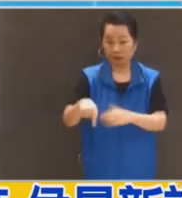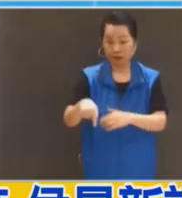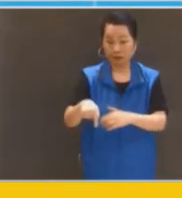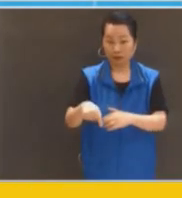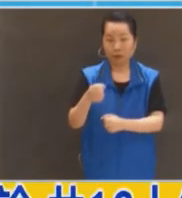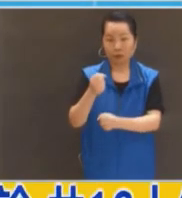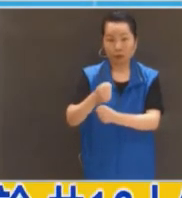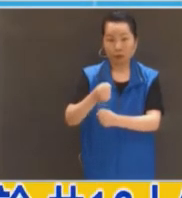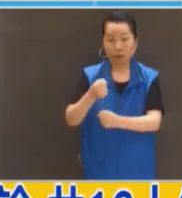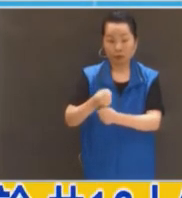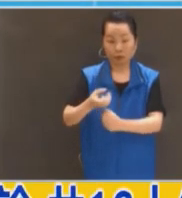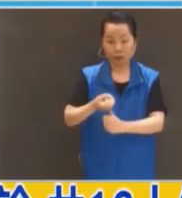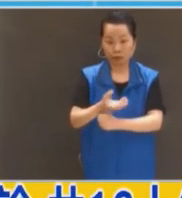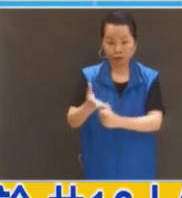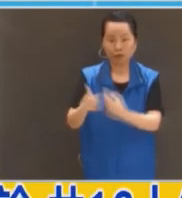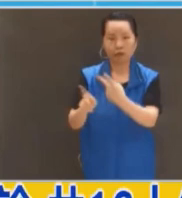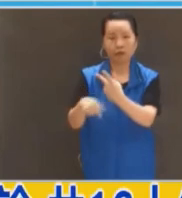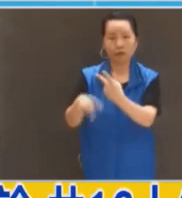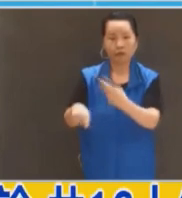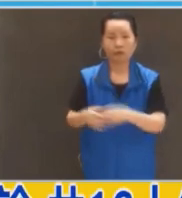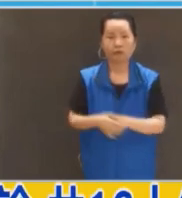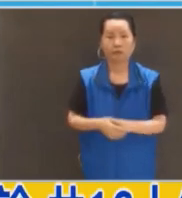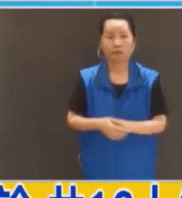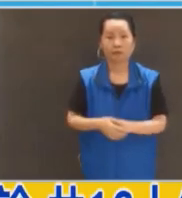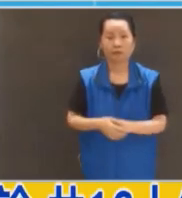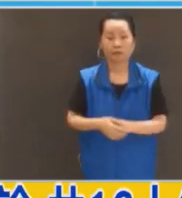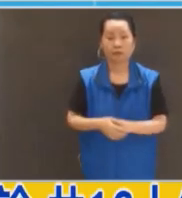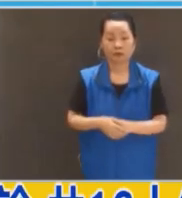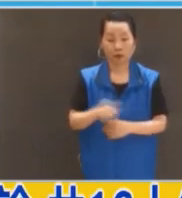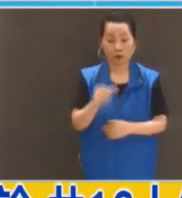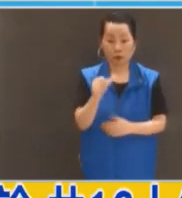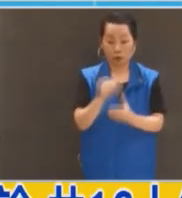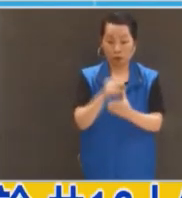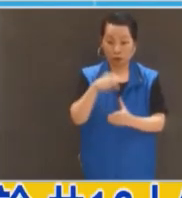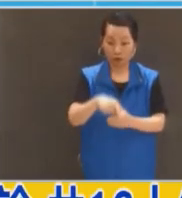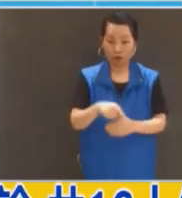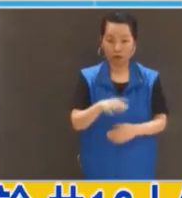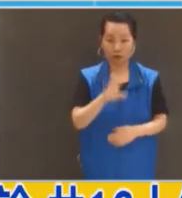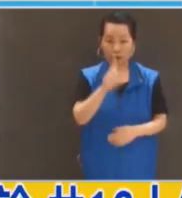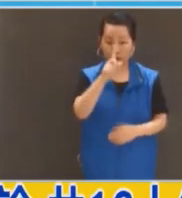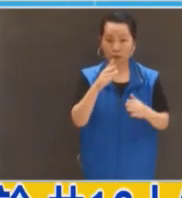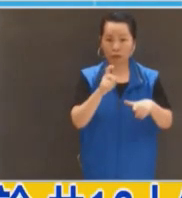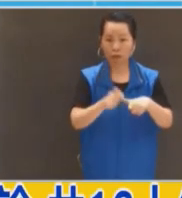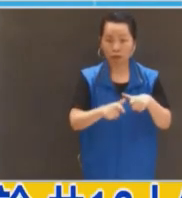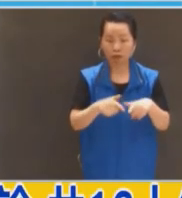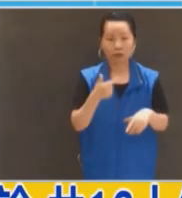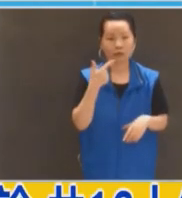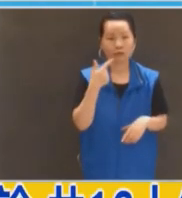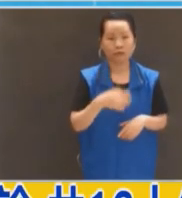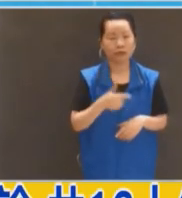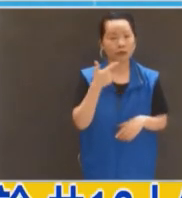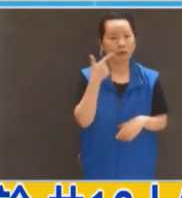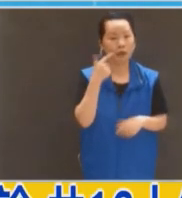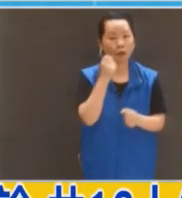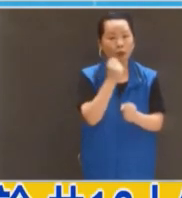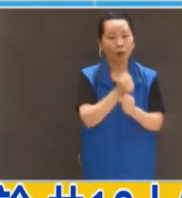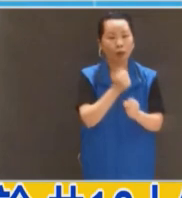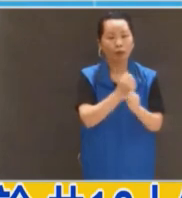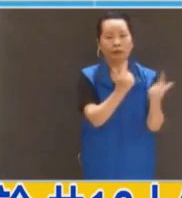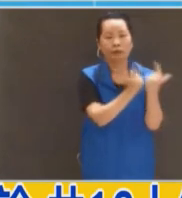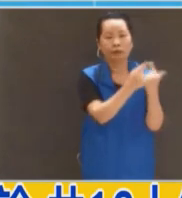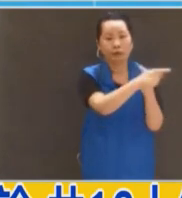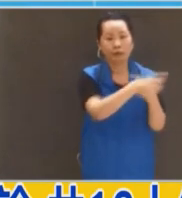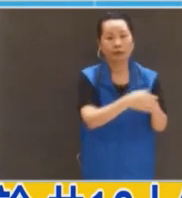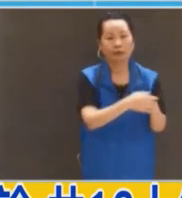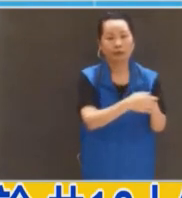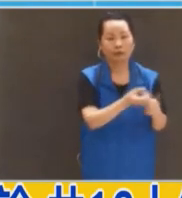职场的传播有2人，其中我特别谈到五股有1家爸爸的职场在台北科技公司，